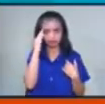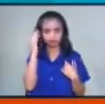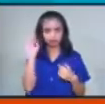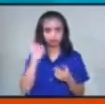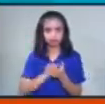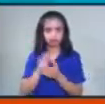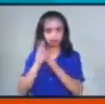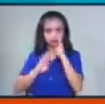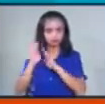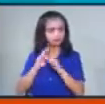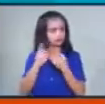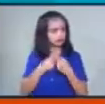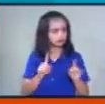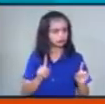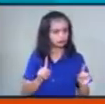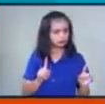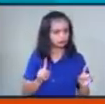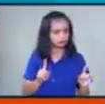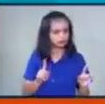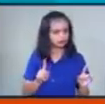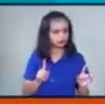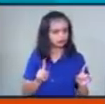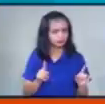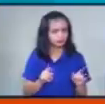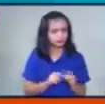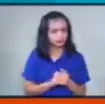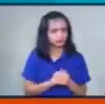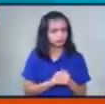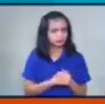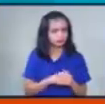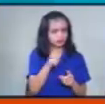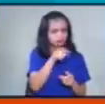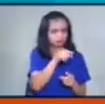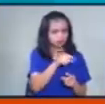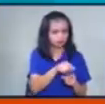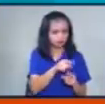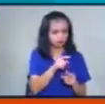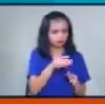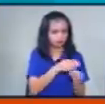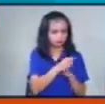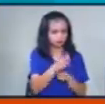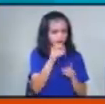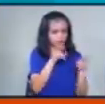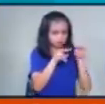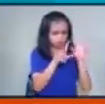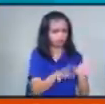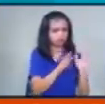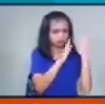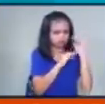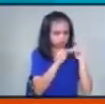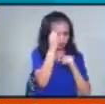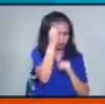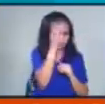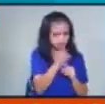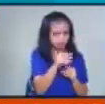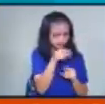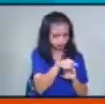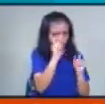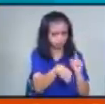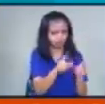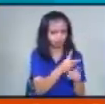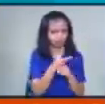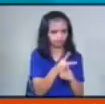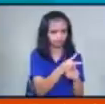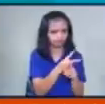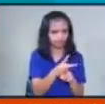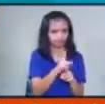problema. Okay, pero being the immediate supervisor ng mga ito, sana, sir, you have to protect